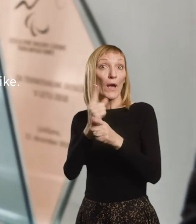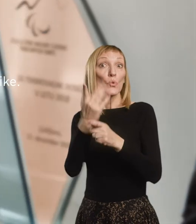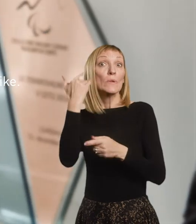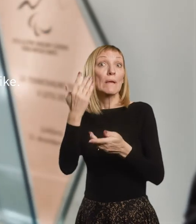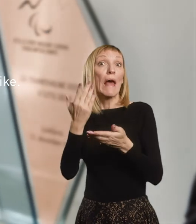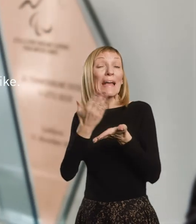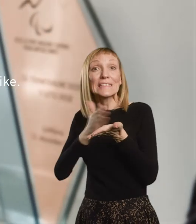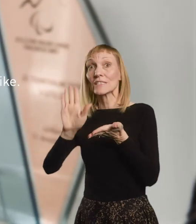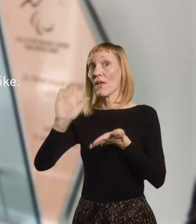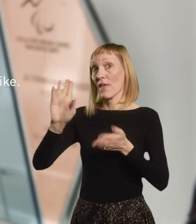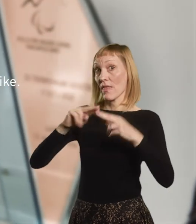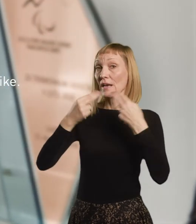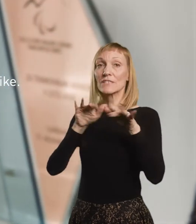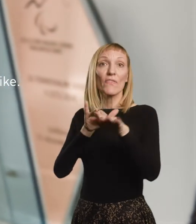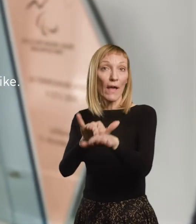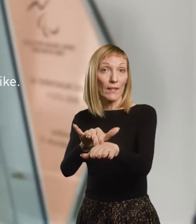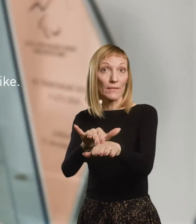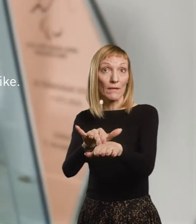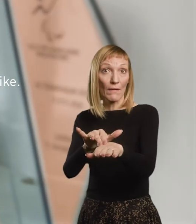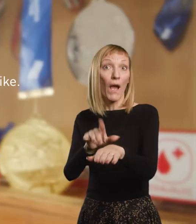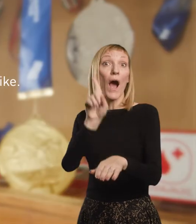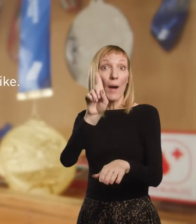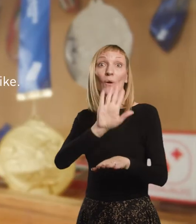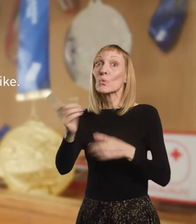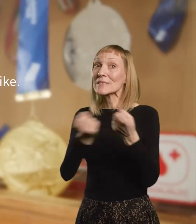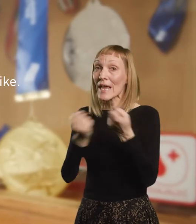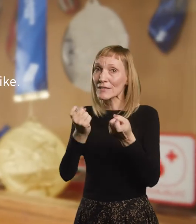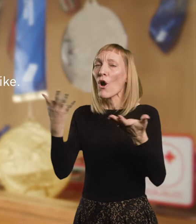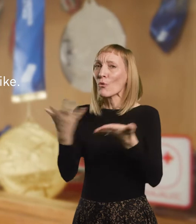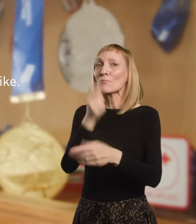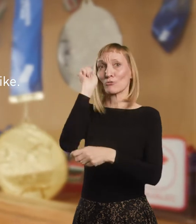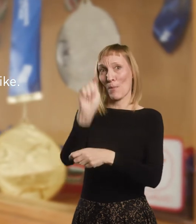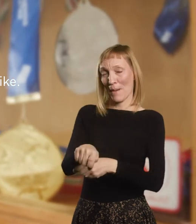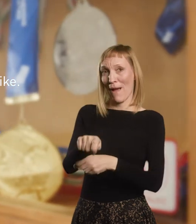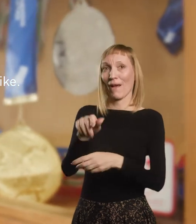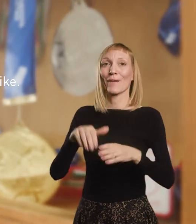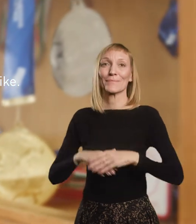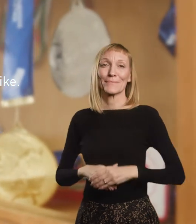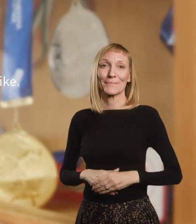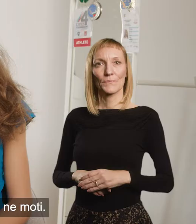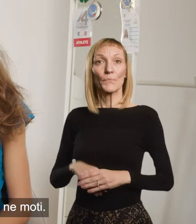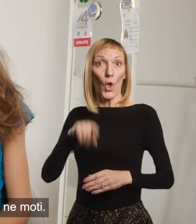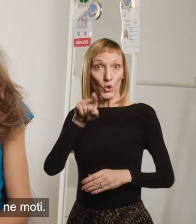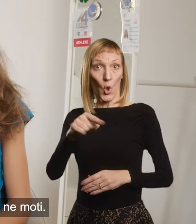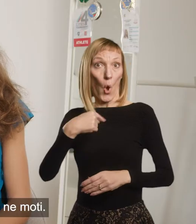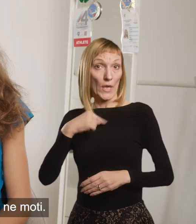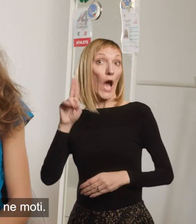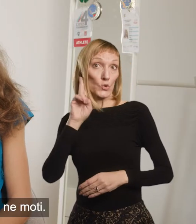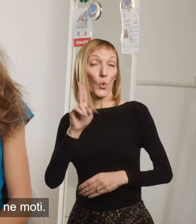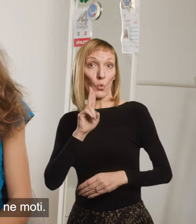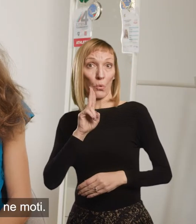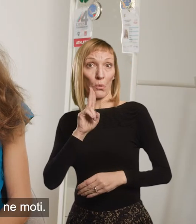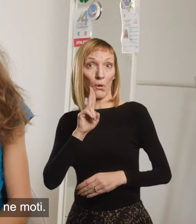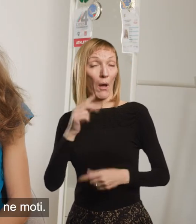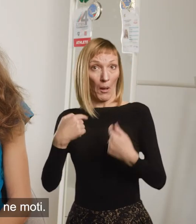Bitke pa je bila tudi izven sveta atletike. Iz njih se je vrnila neporažena. To, da sem